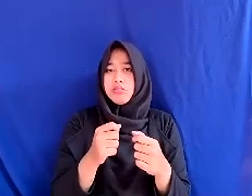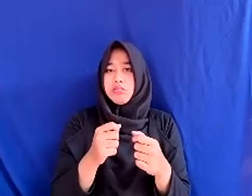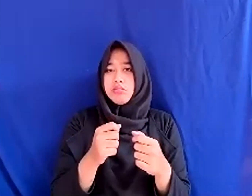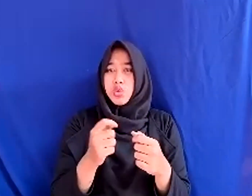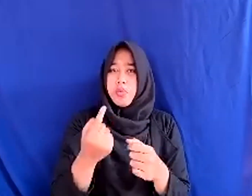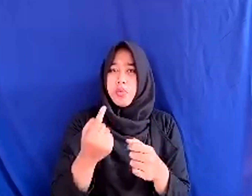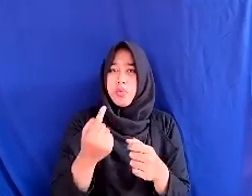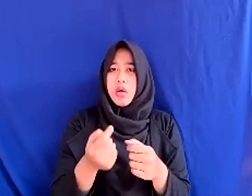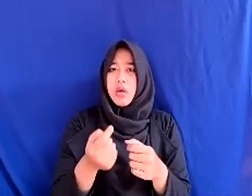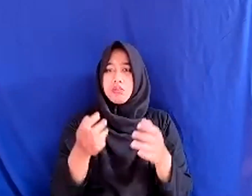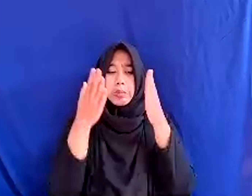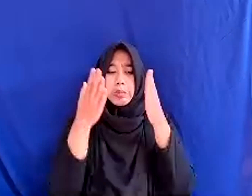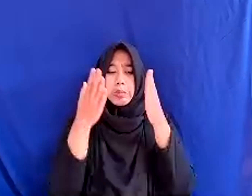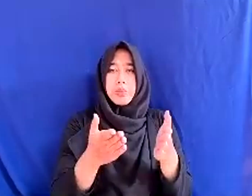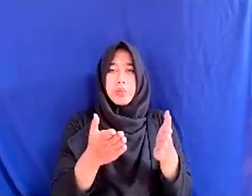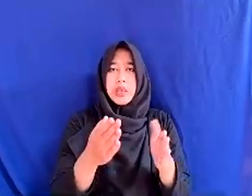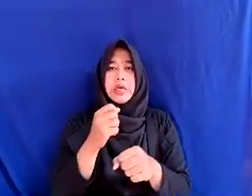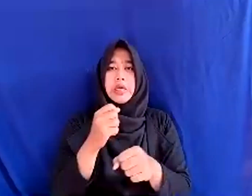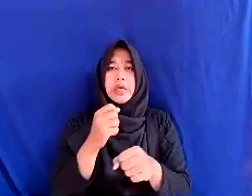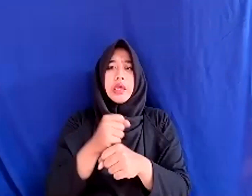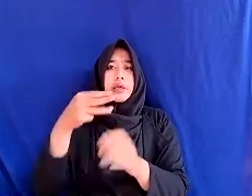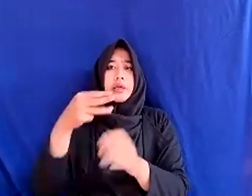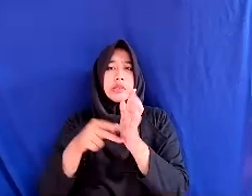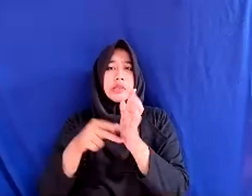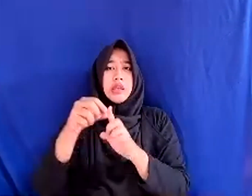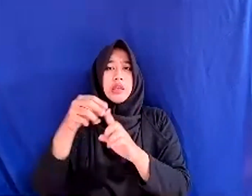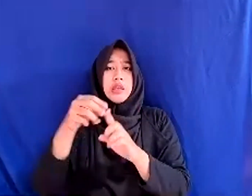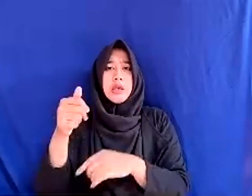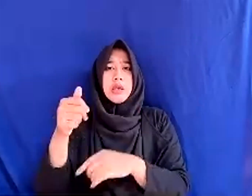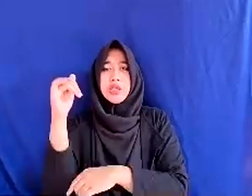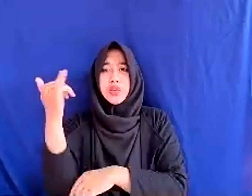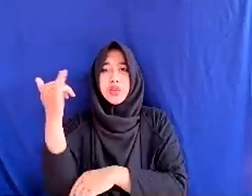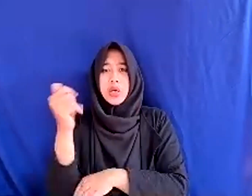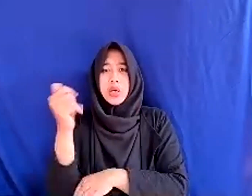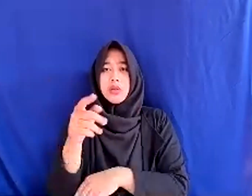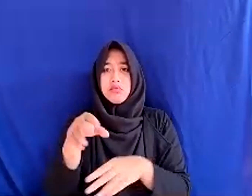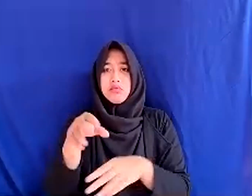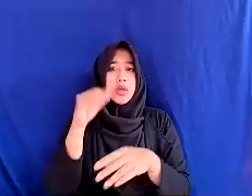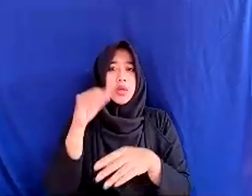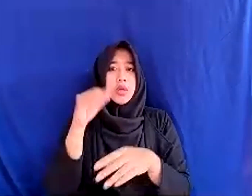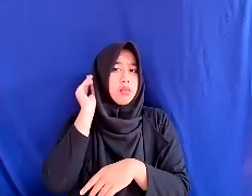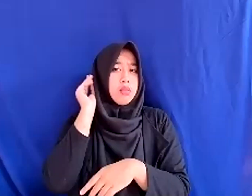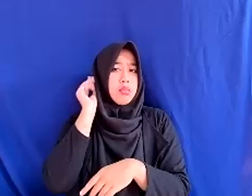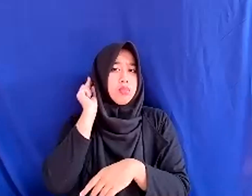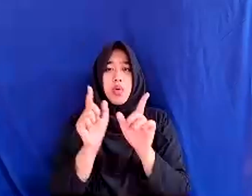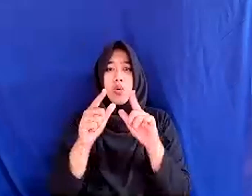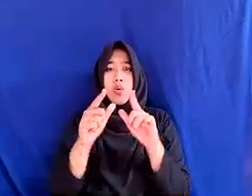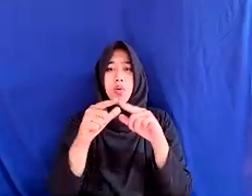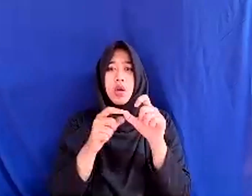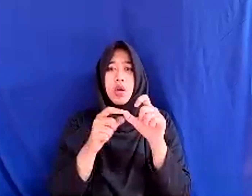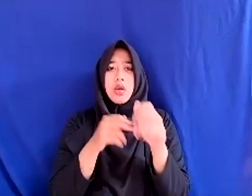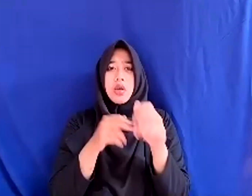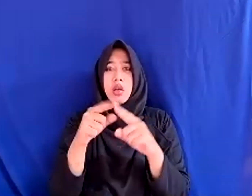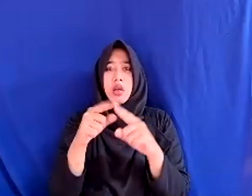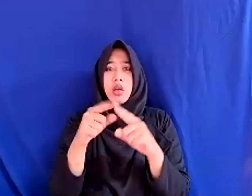Indonesia seperti itu. Ibu Wasingatu ini termasuk tokoh yang sangat aktif sekali untuk memperjuangkan bagaimana